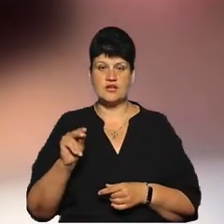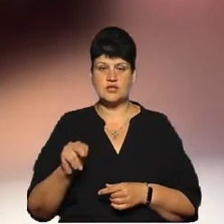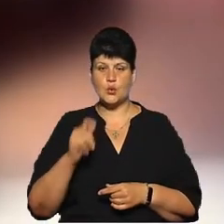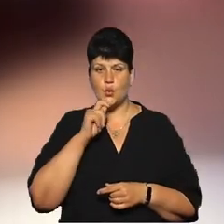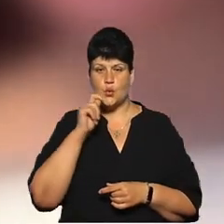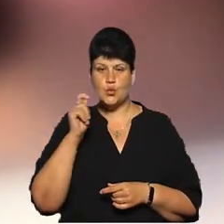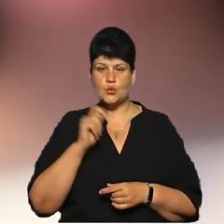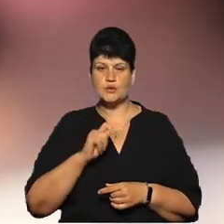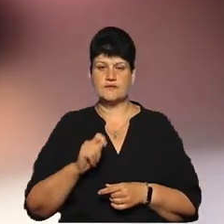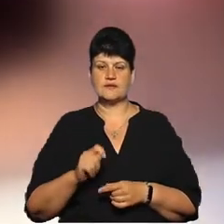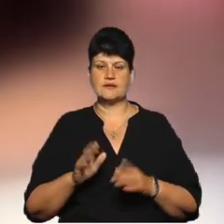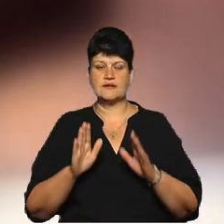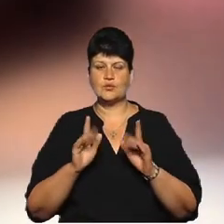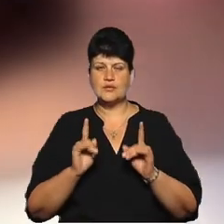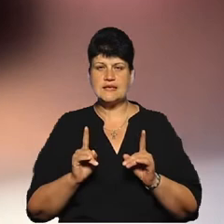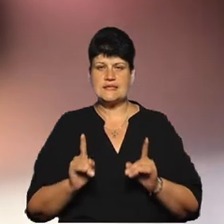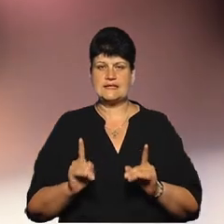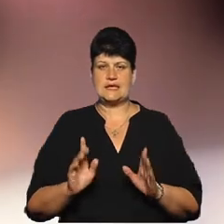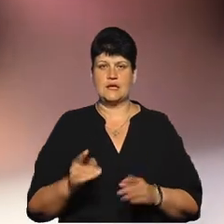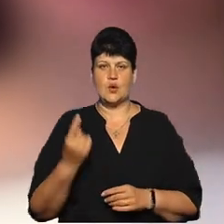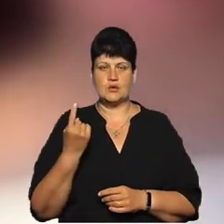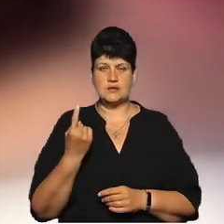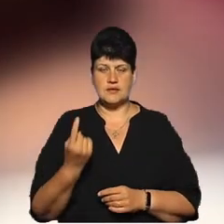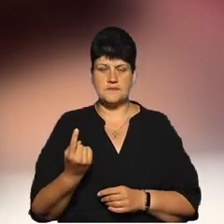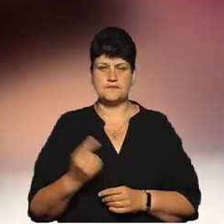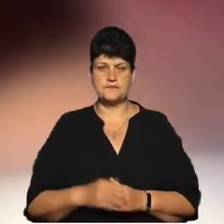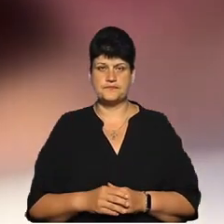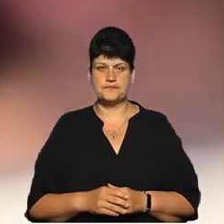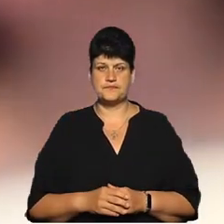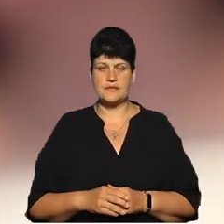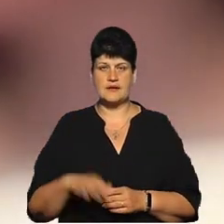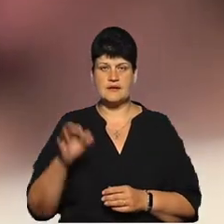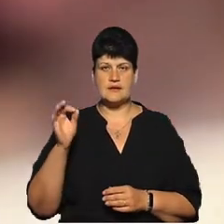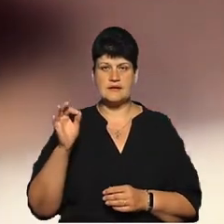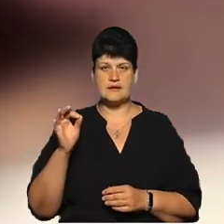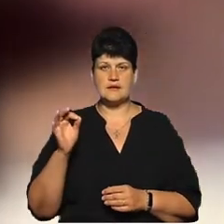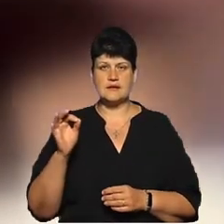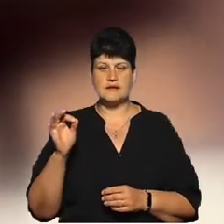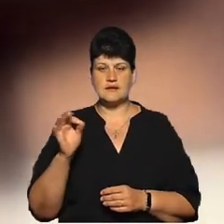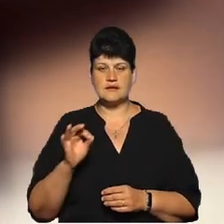Україна настільки одна, і назавжди нема